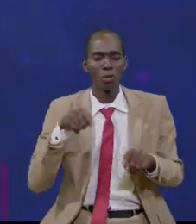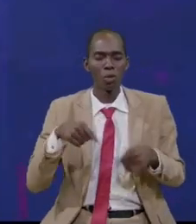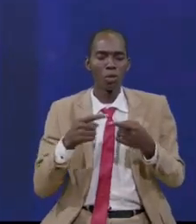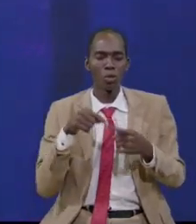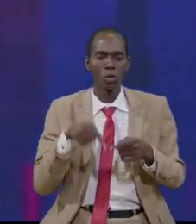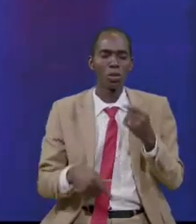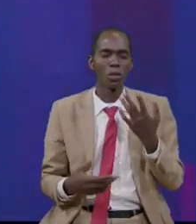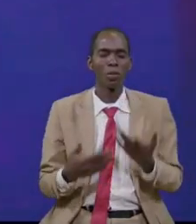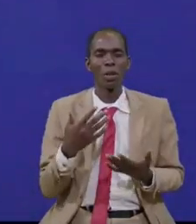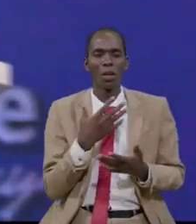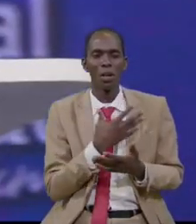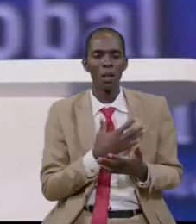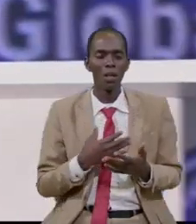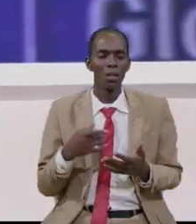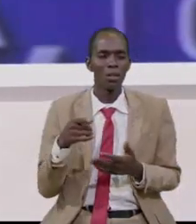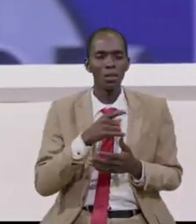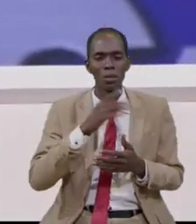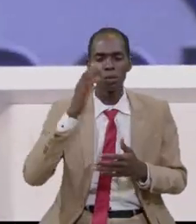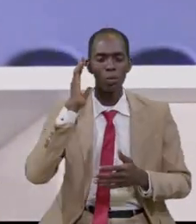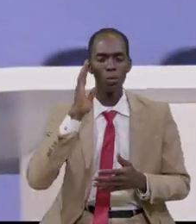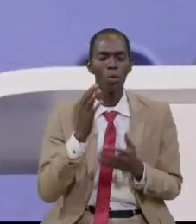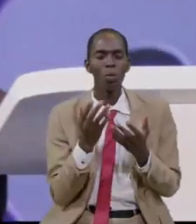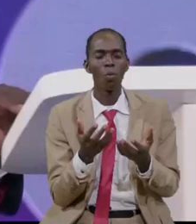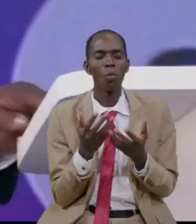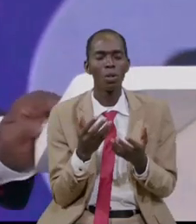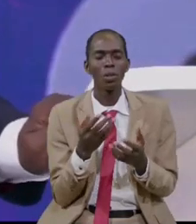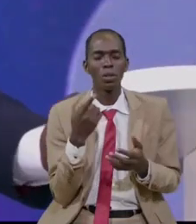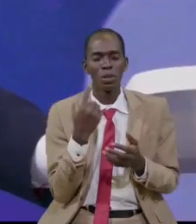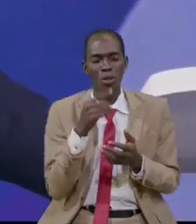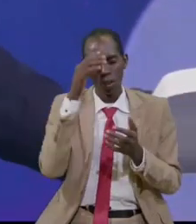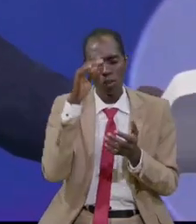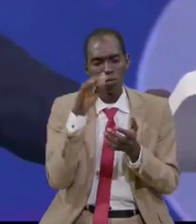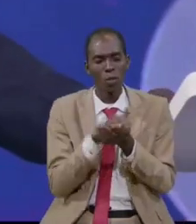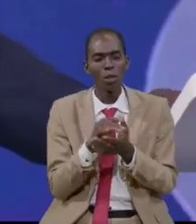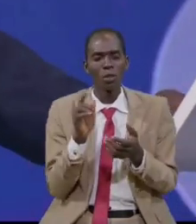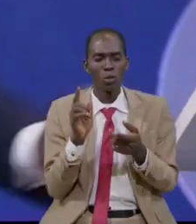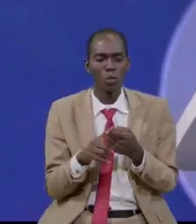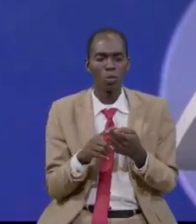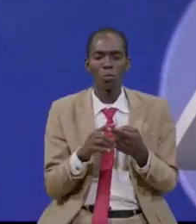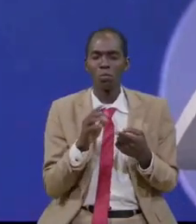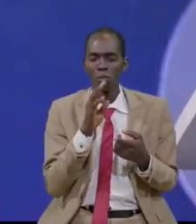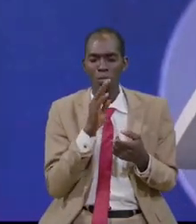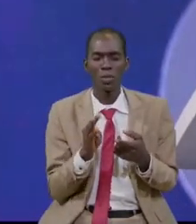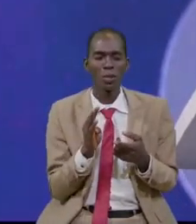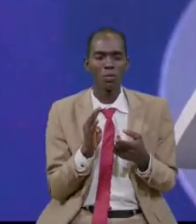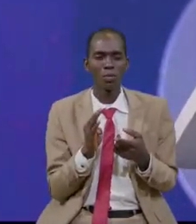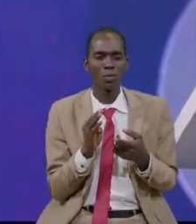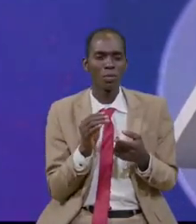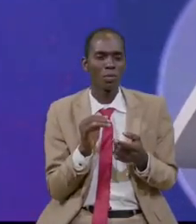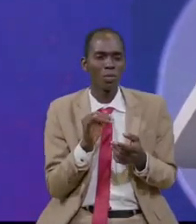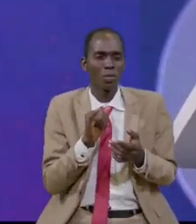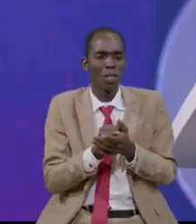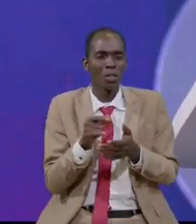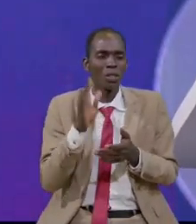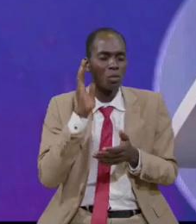Ils ne veulent pas que leur mari soit loin, au moins ailleurs, pour qu'elle soit libre, libre de